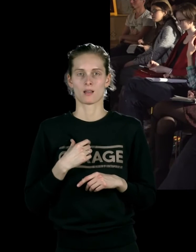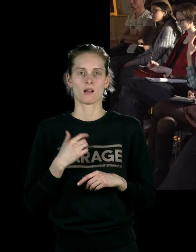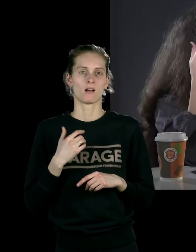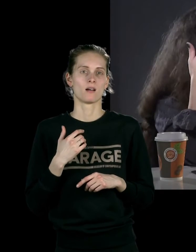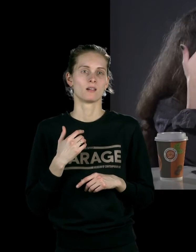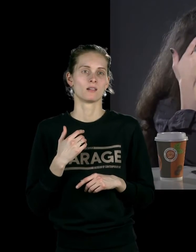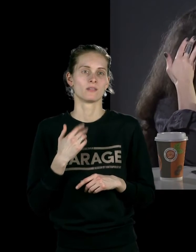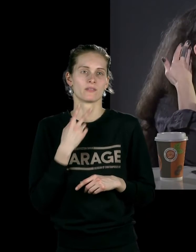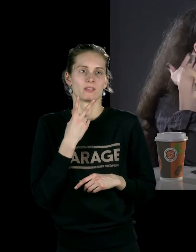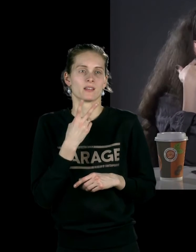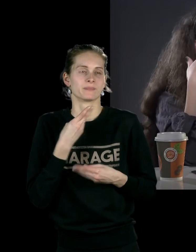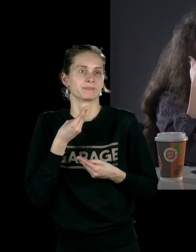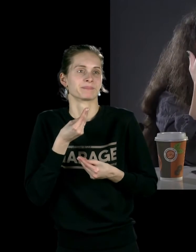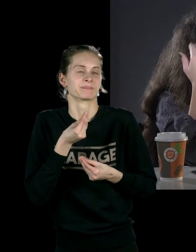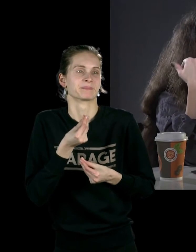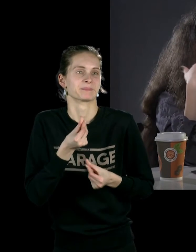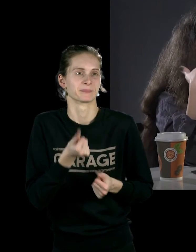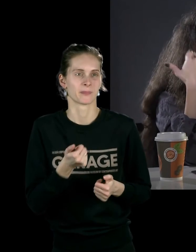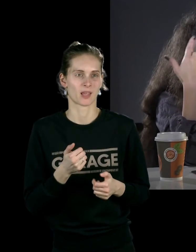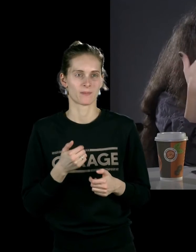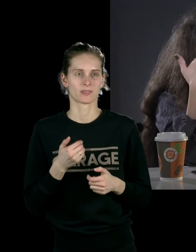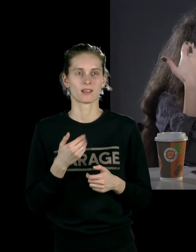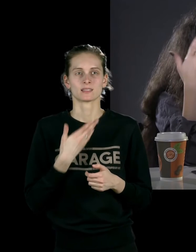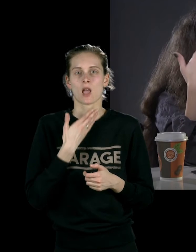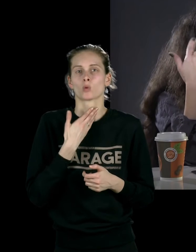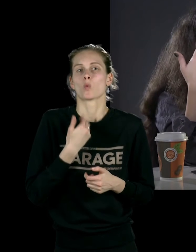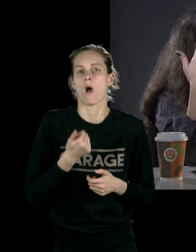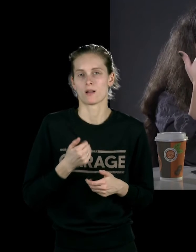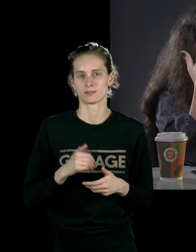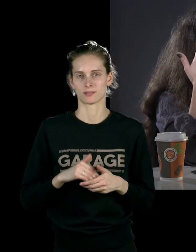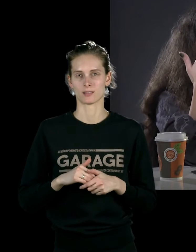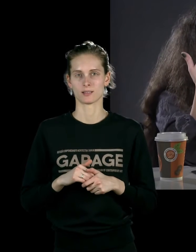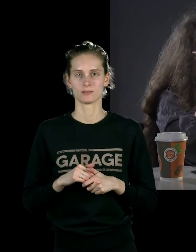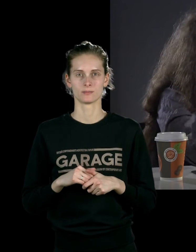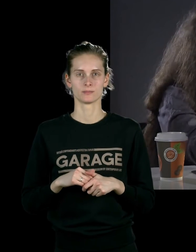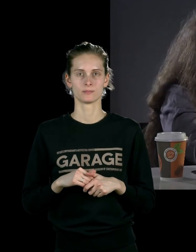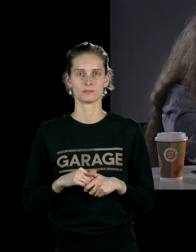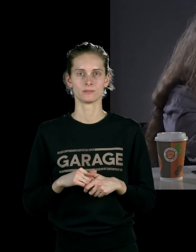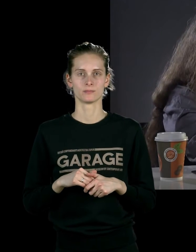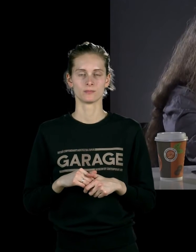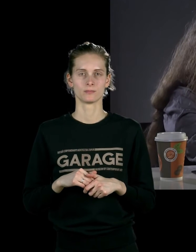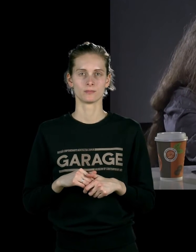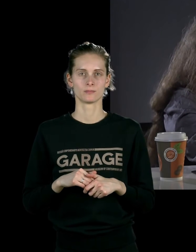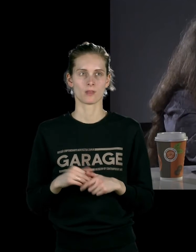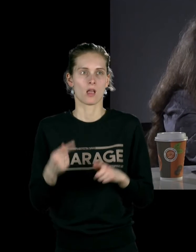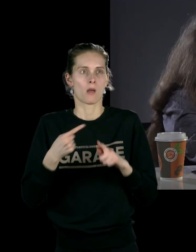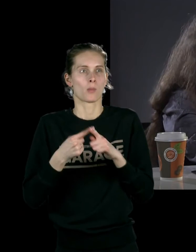этого рта, конечно, там тоже присутствовало, но как бы и эротизм, и ужас одновременно. И